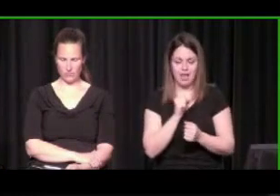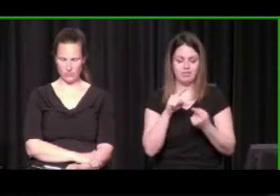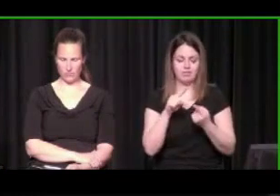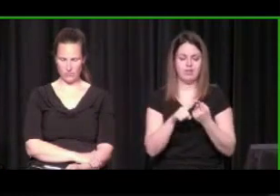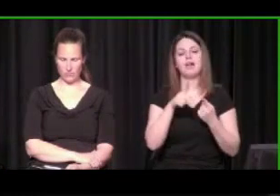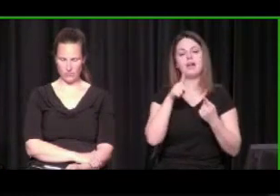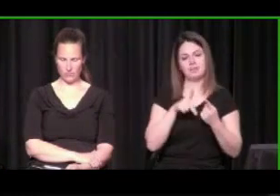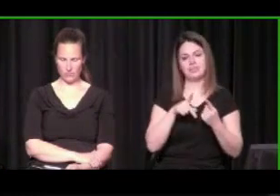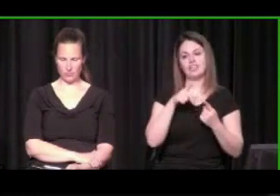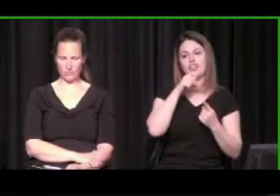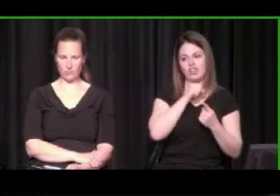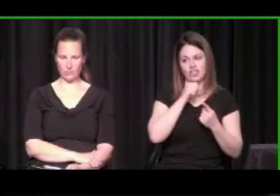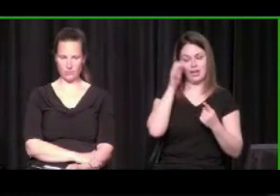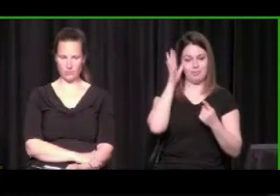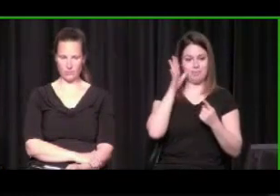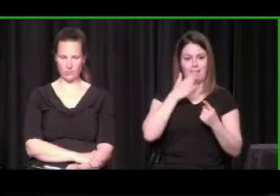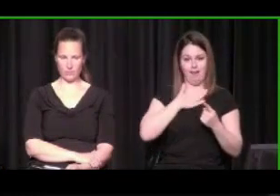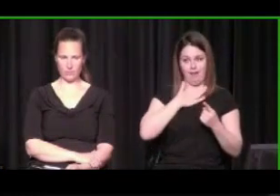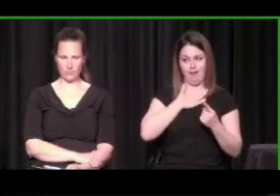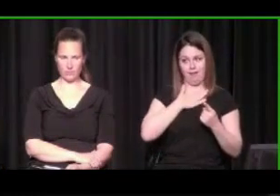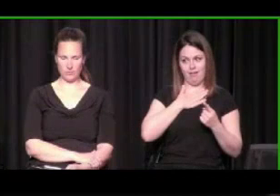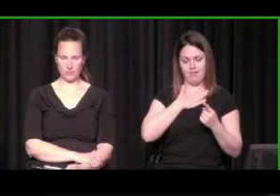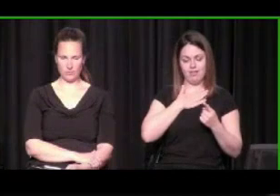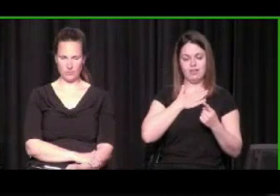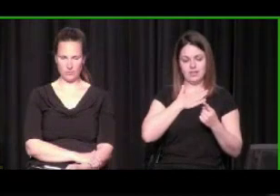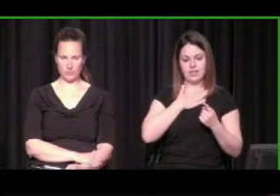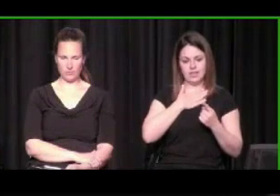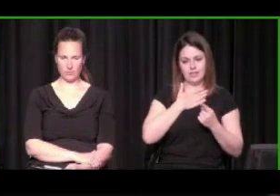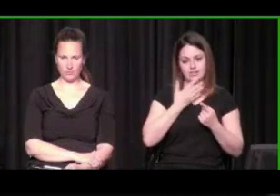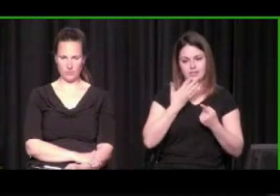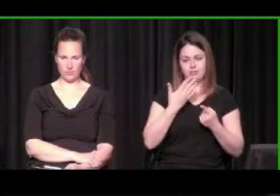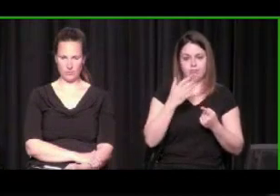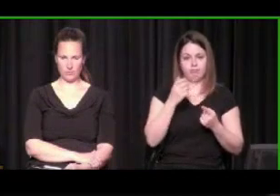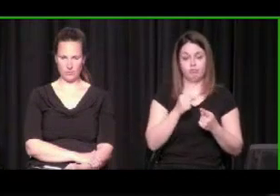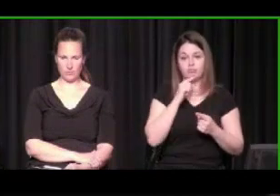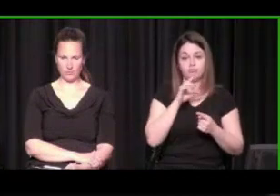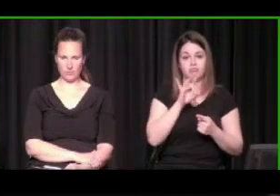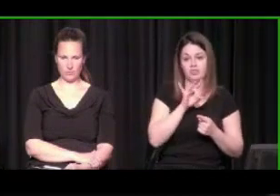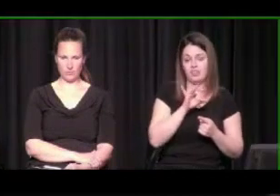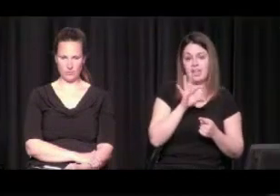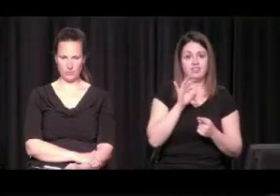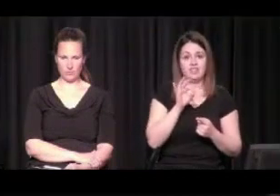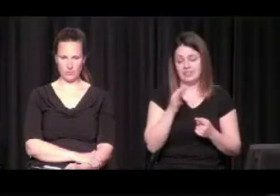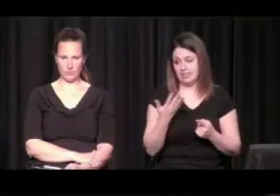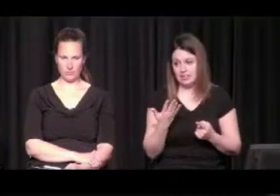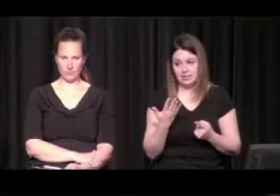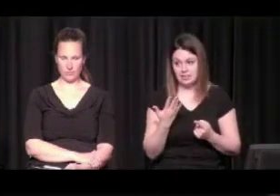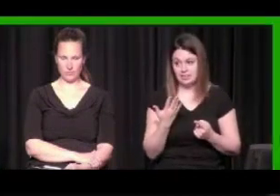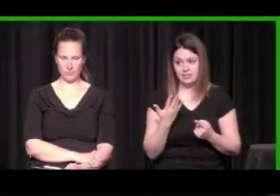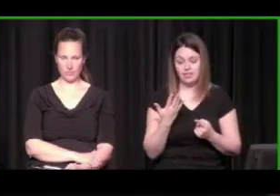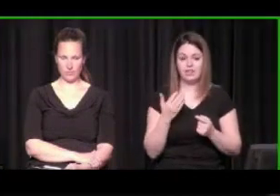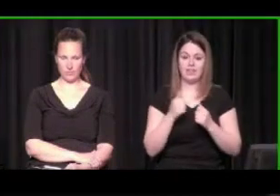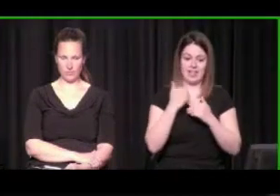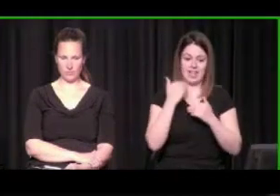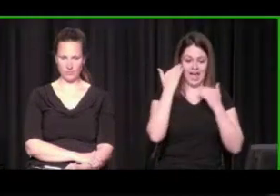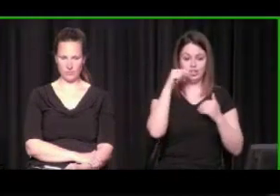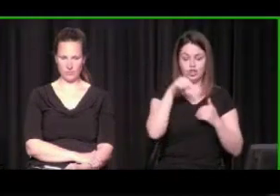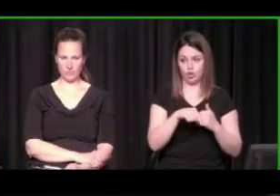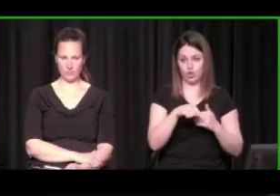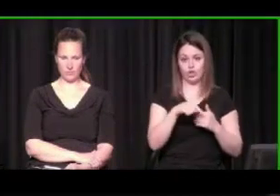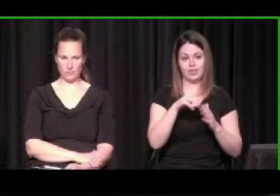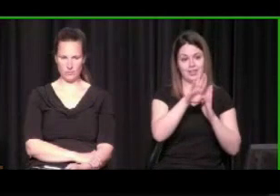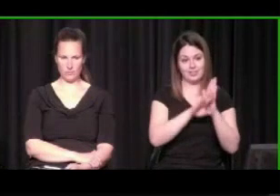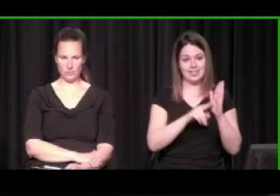personne âgée, le parent en fait, qui lui peut avoir 80, 90 ans parfois, avec un adulte qui a une